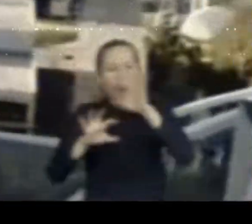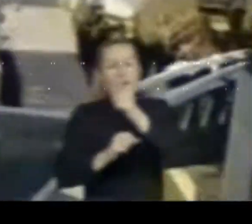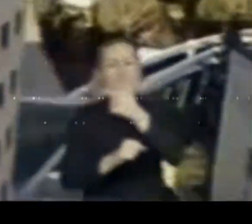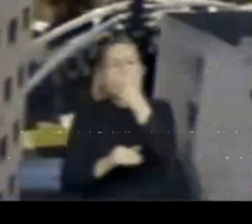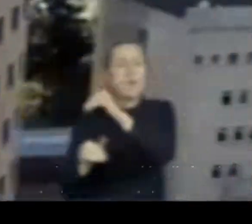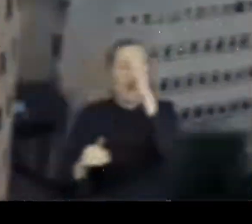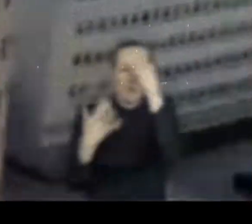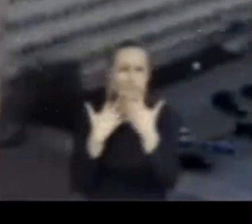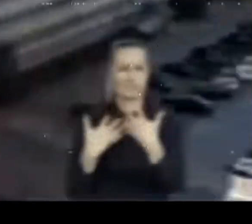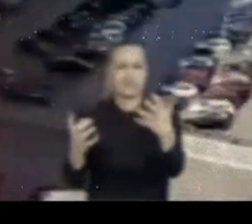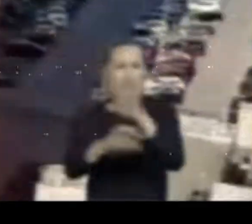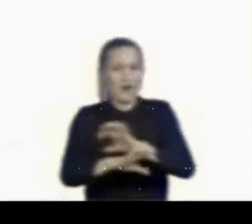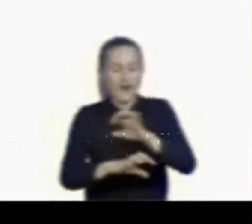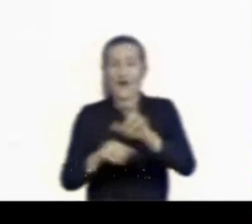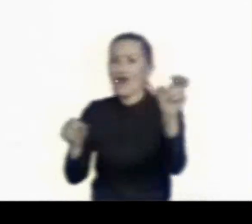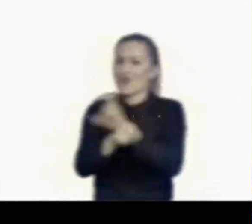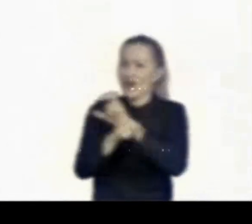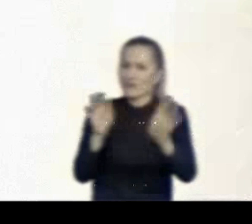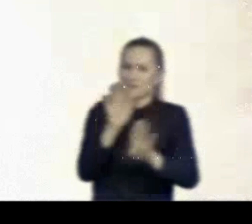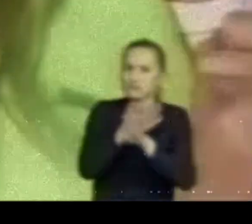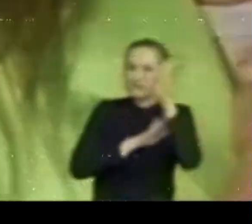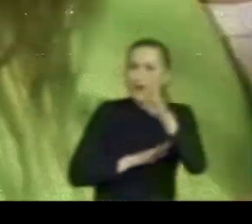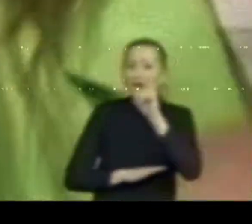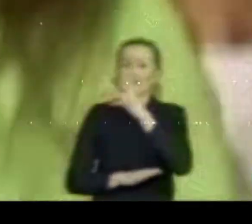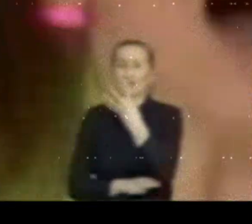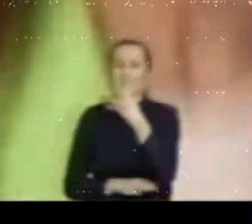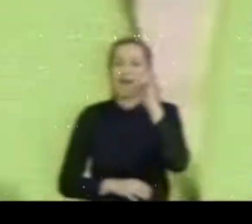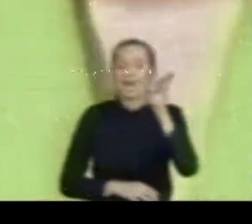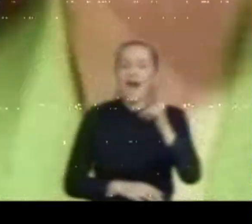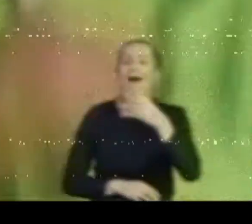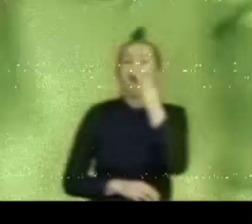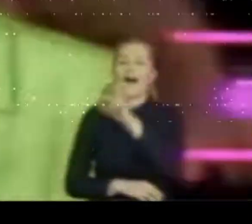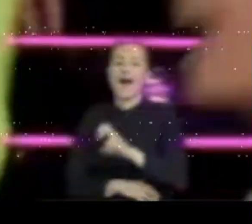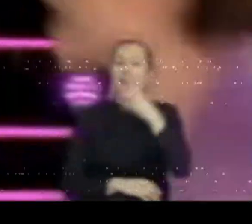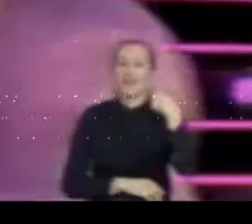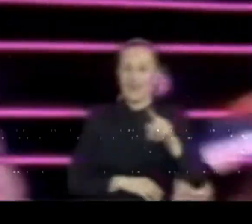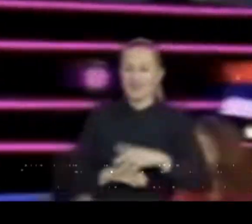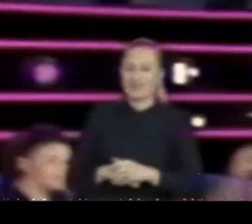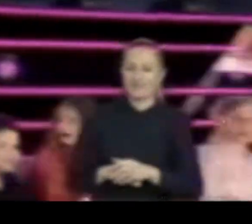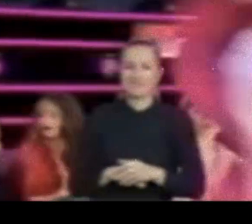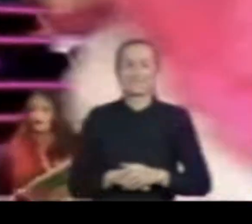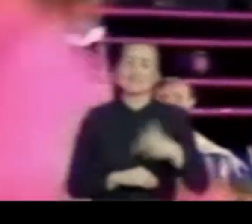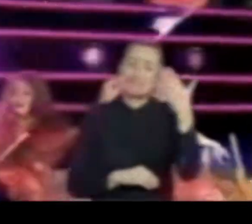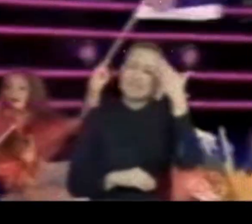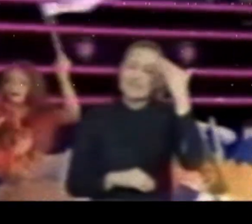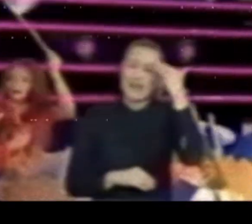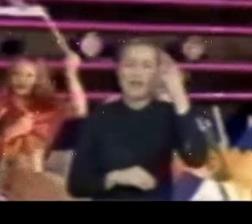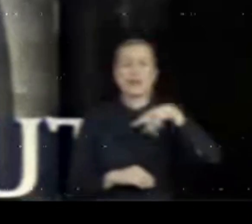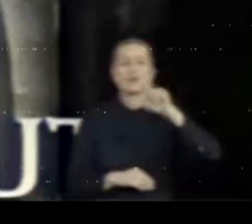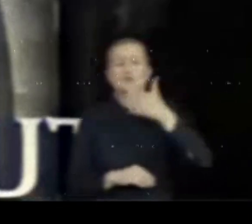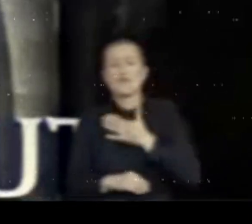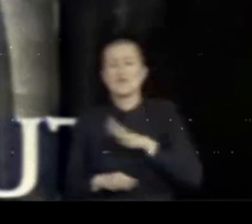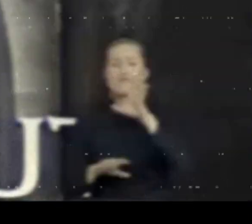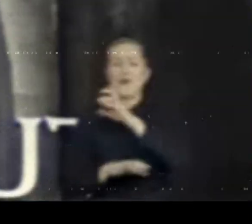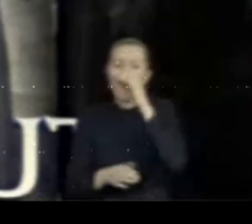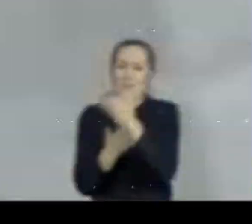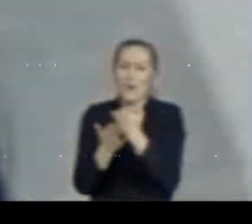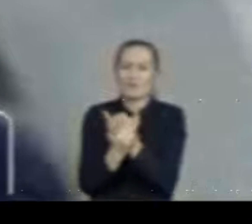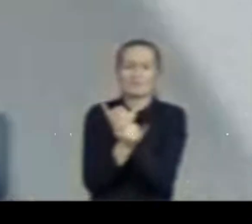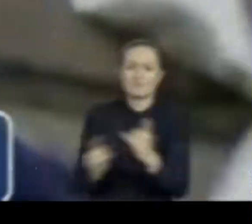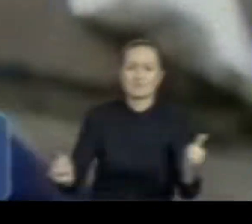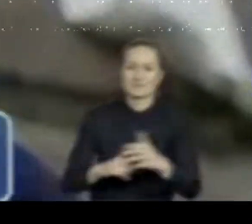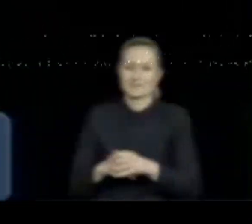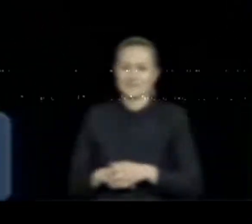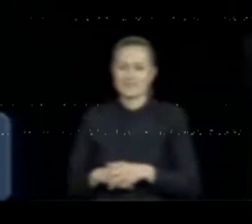widownię programy Skok Technologiczny 4K HD. Tworzymy historię. Znane i lubiane pozycje. Stulecie